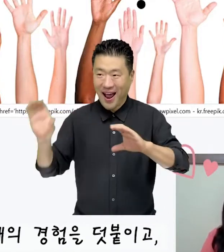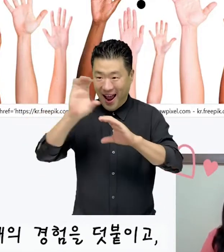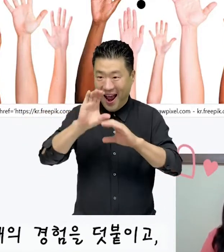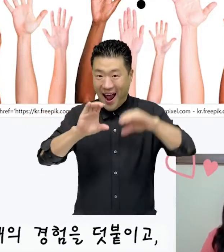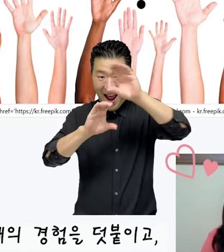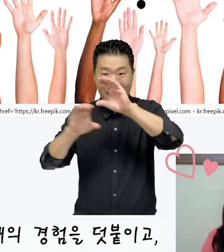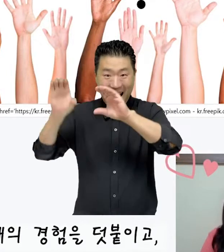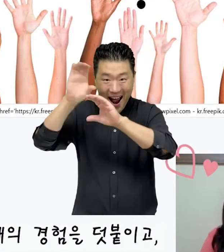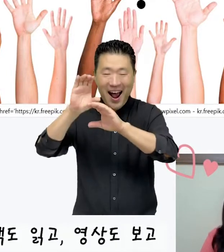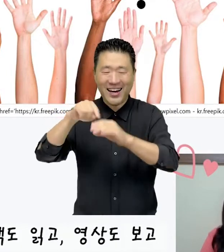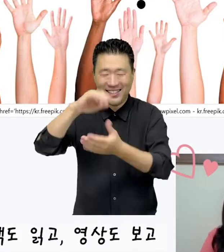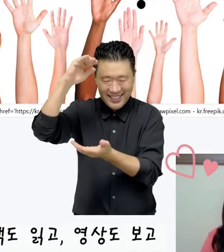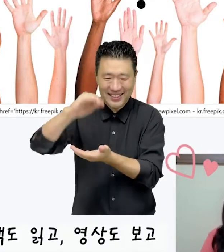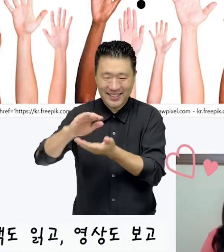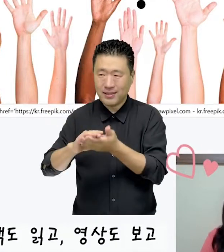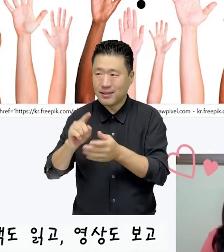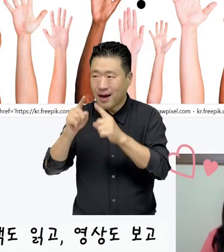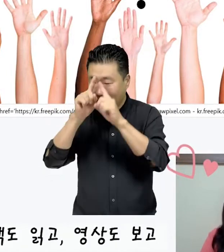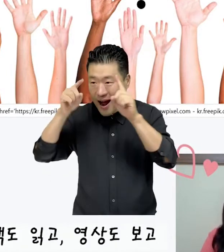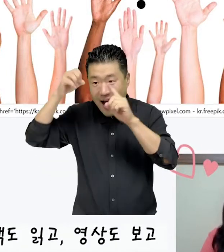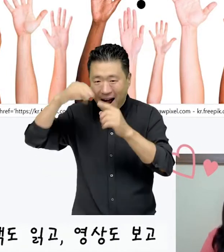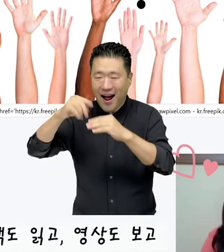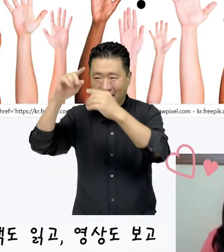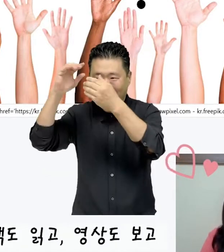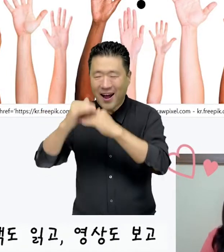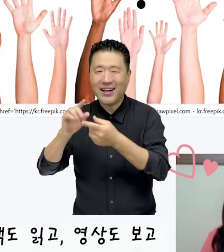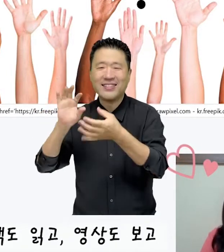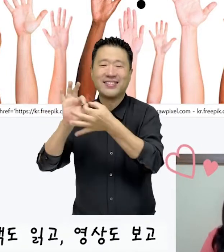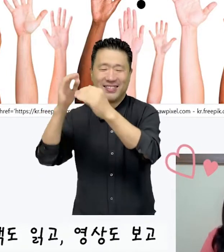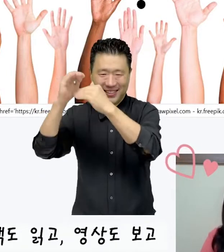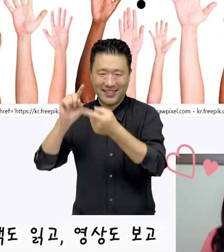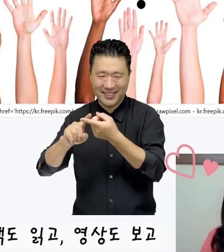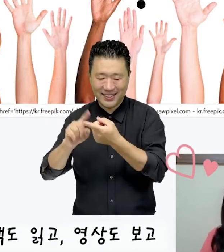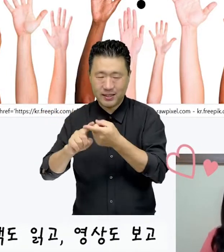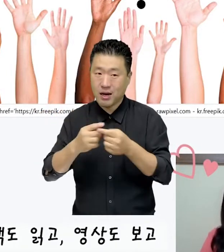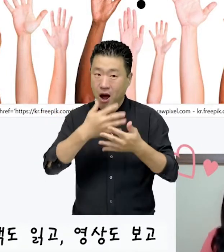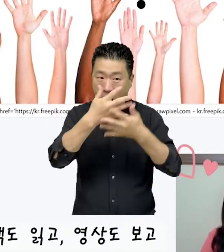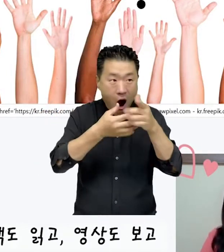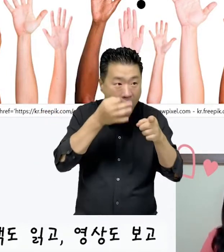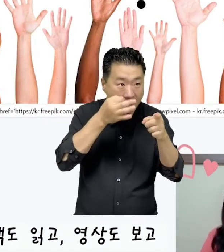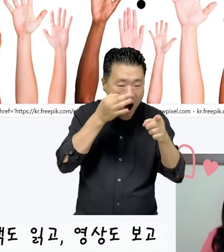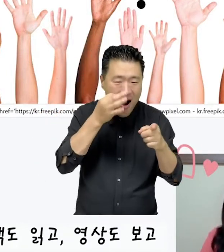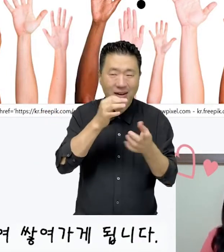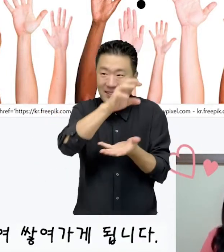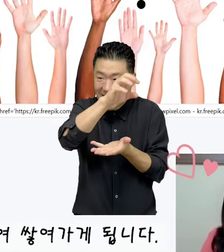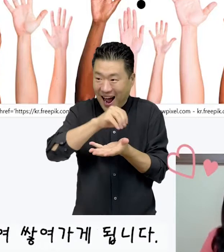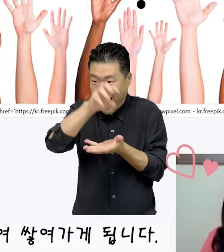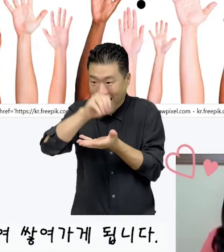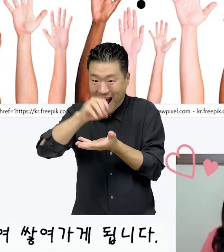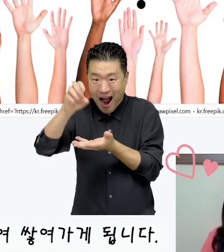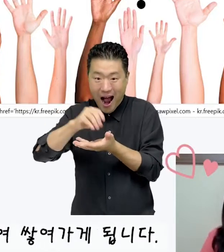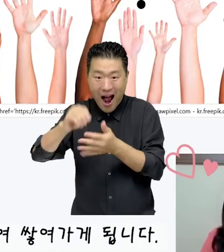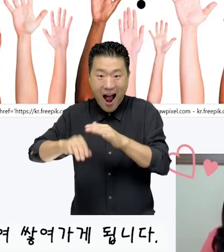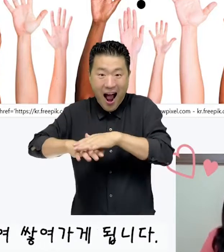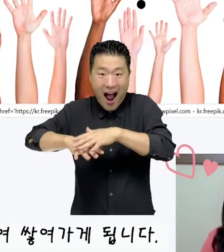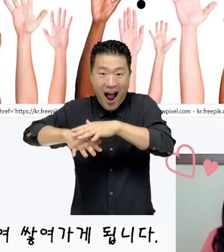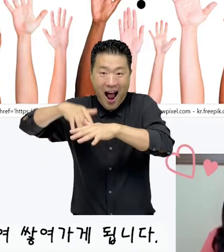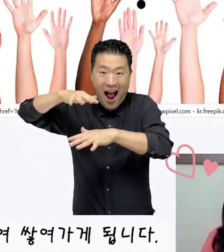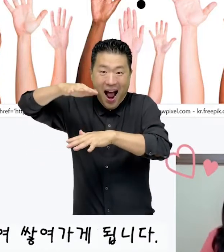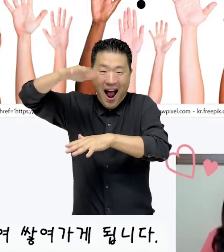경험을 덧붙이고 또 대학원 관련 책도 읽고 영상도 보고 그러면서 자료가